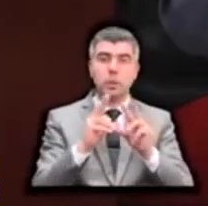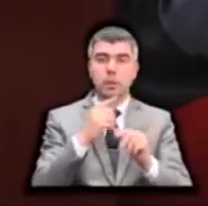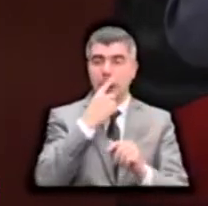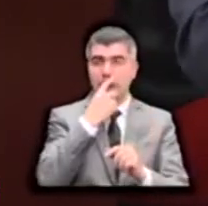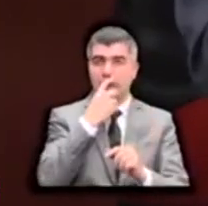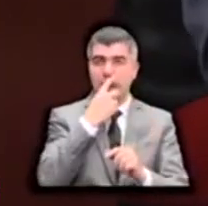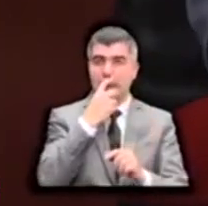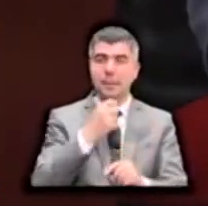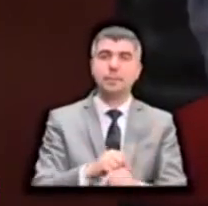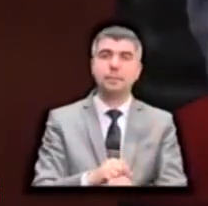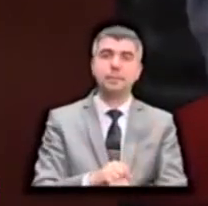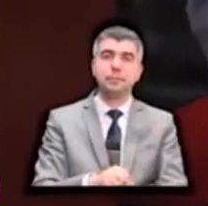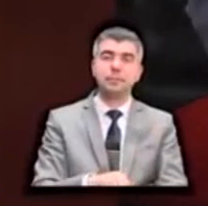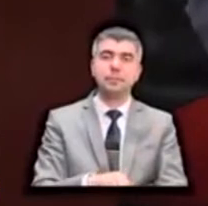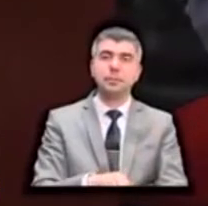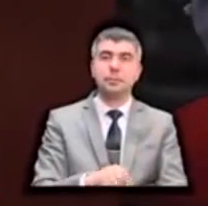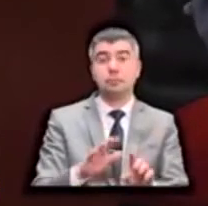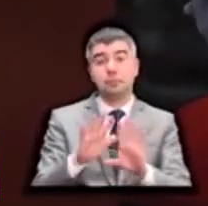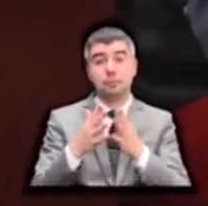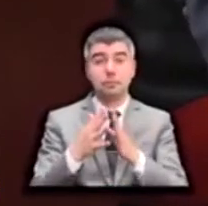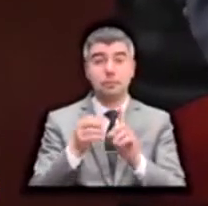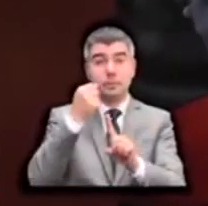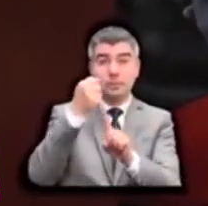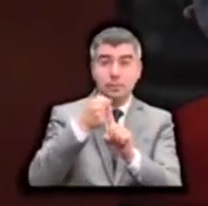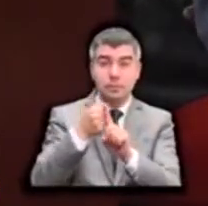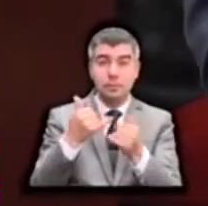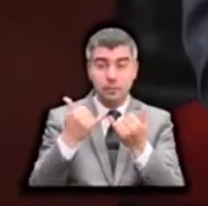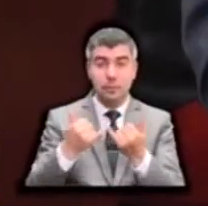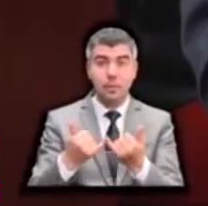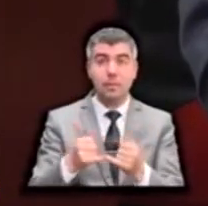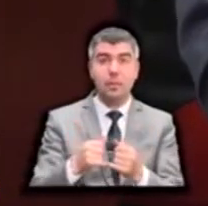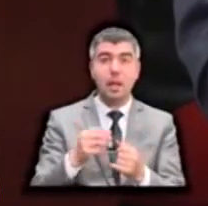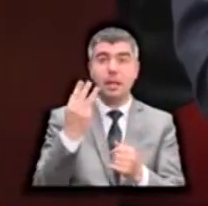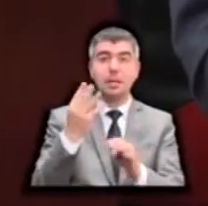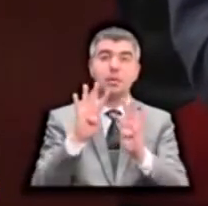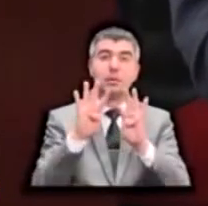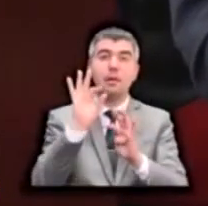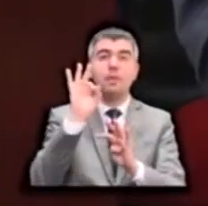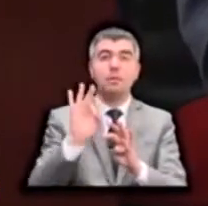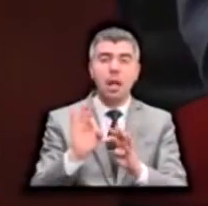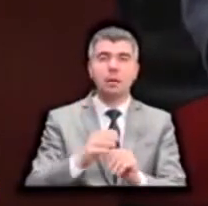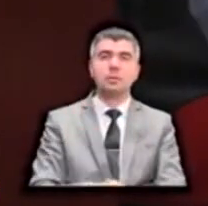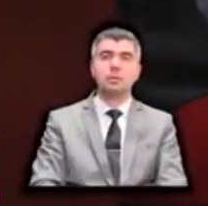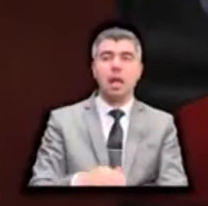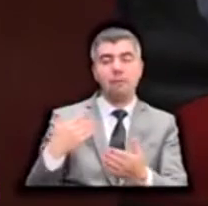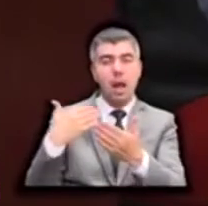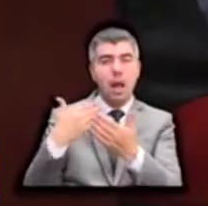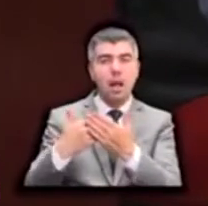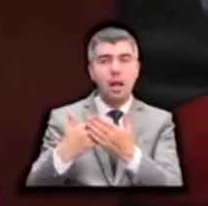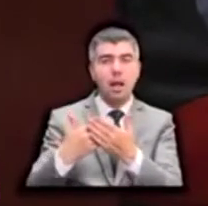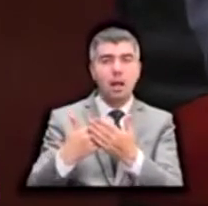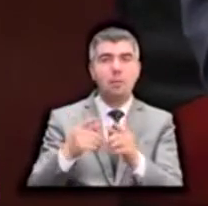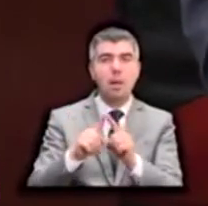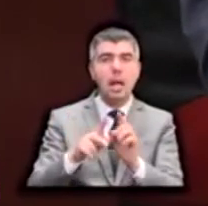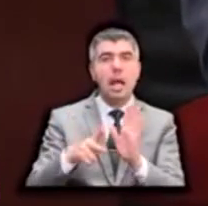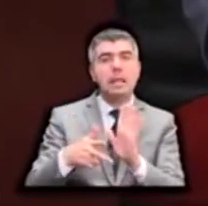النائب سيد الوزير، حيث وصلت حصيلة إنجازه حاليا إلى 83%. كان أخيرا إعلان مدينتي القصر